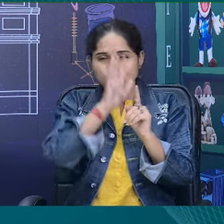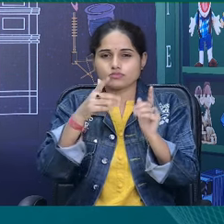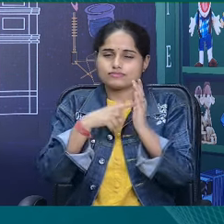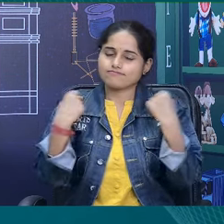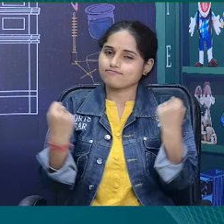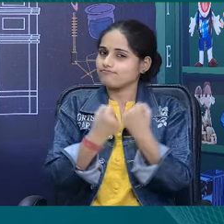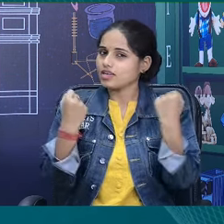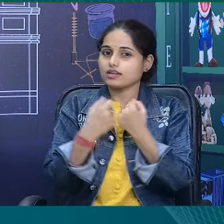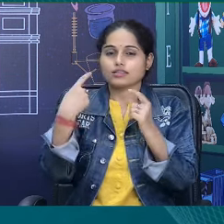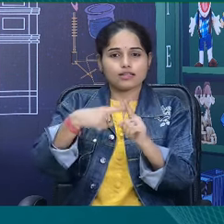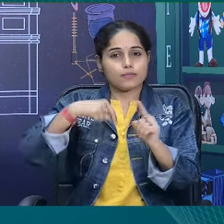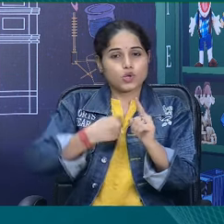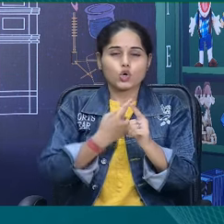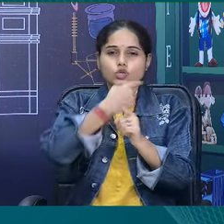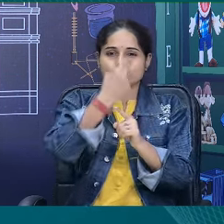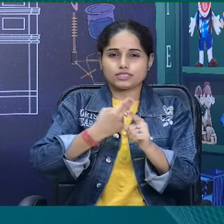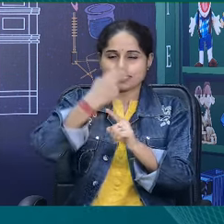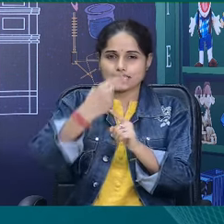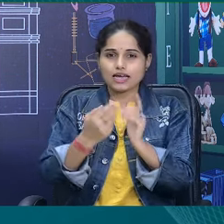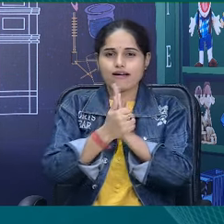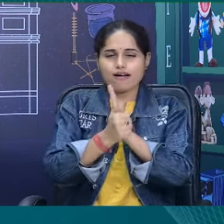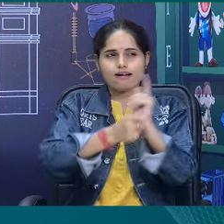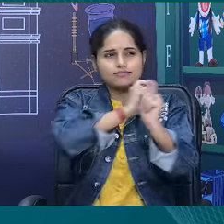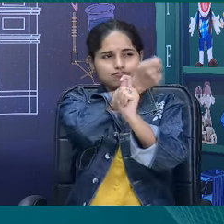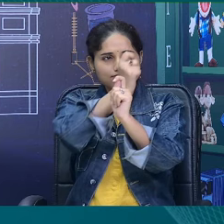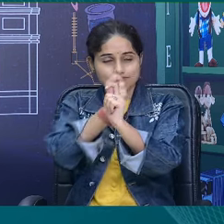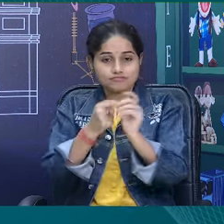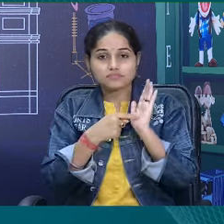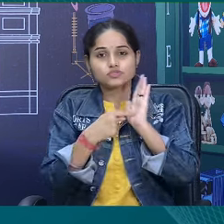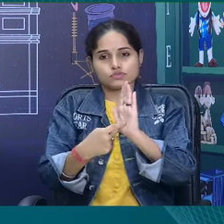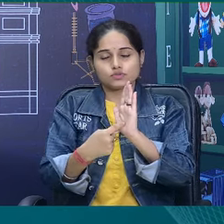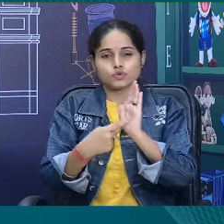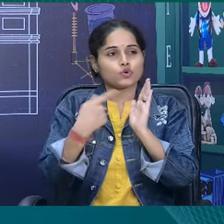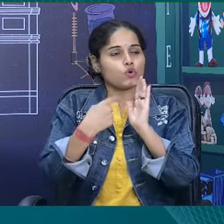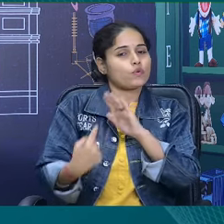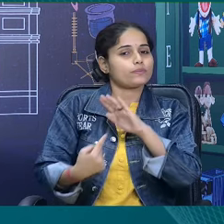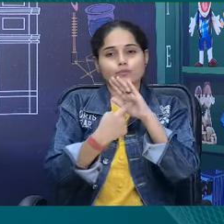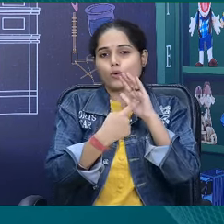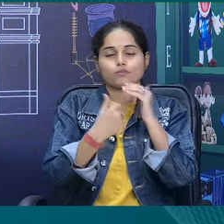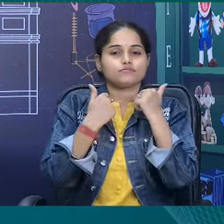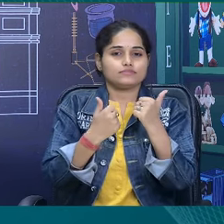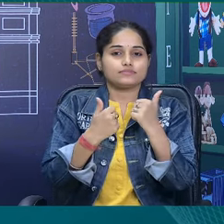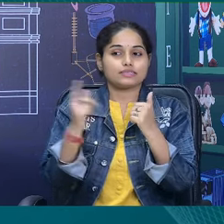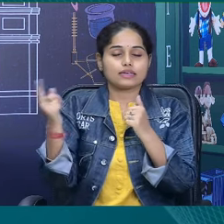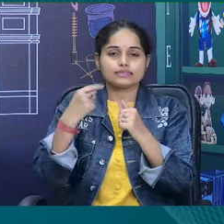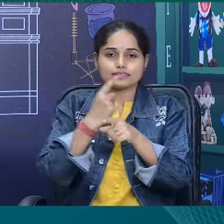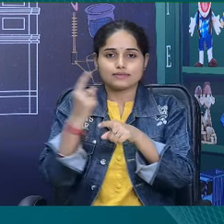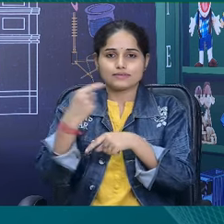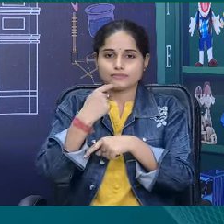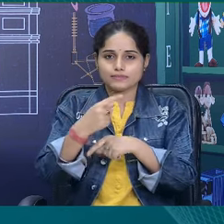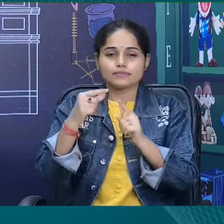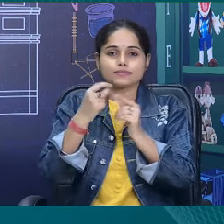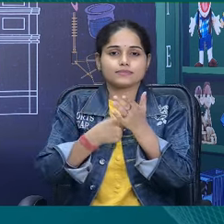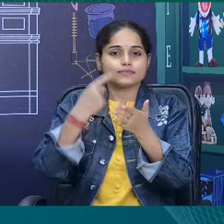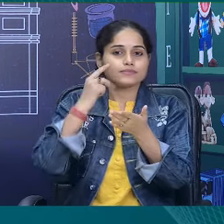प्रयास किया और अभी मैम आपसे बता रही थी प्रिंट के प्रिंटिंग के बारे में प्रिंट मेकिंग के बारे में तो प्रिंट